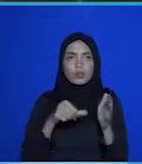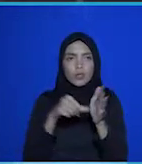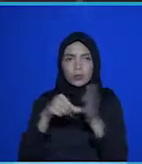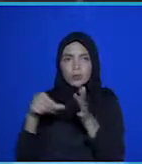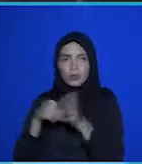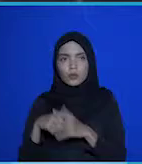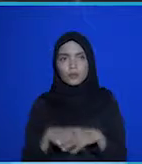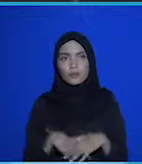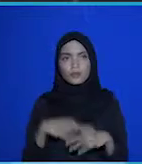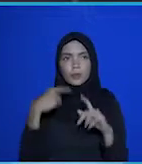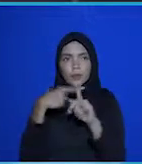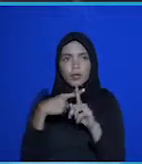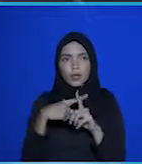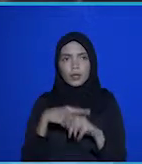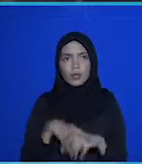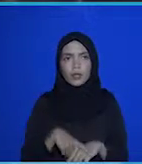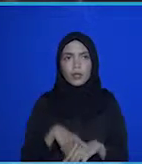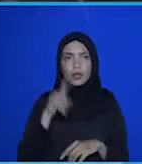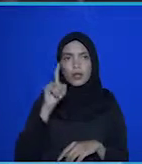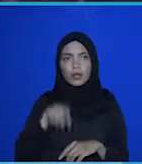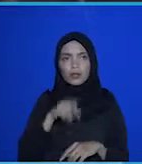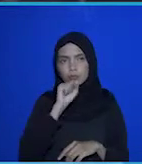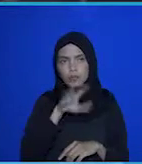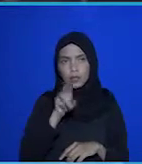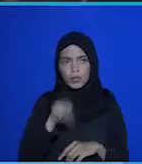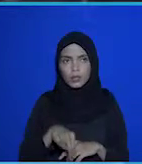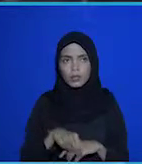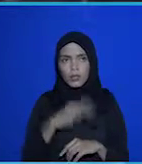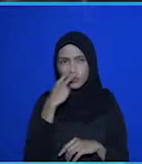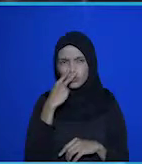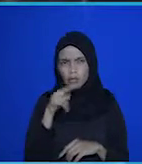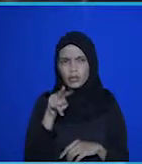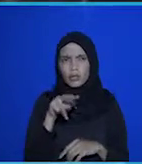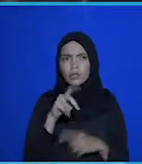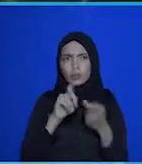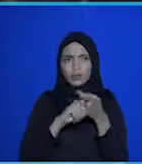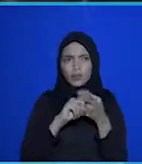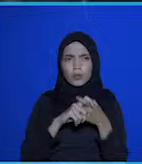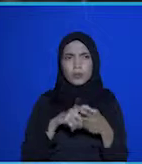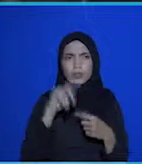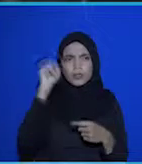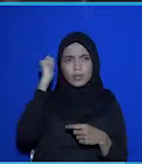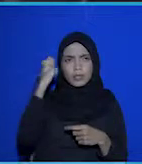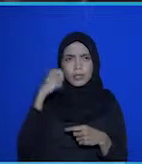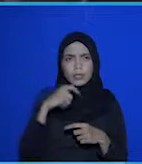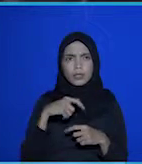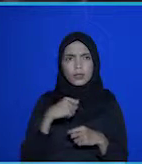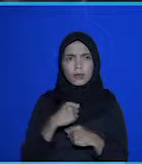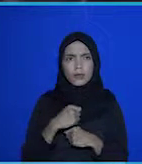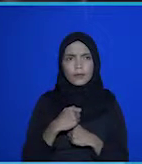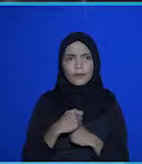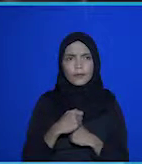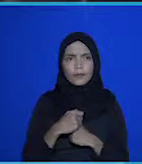Dan perlu juga diinformasikan, dan saya yakin teman-teman media sudah hafal, yang melakukan upaya pertolongan bukan